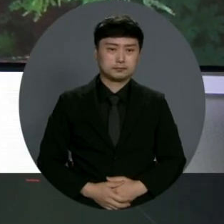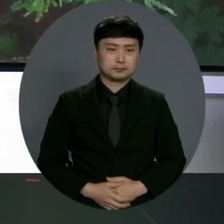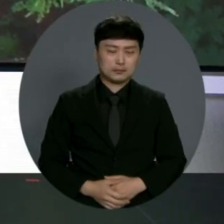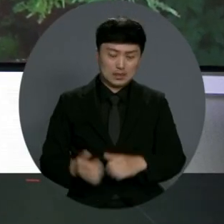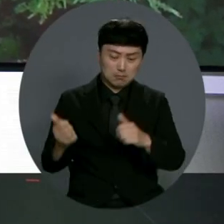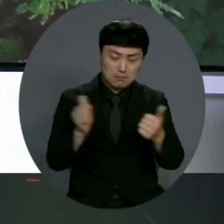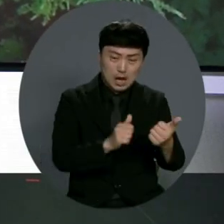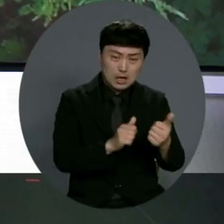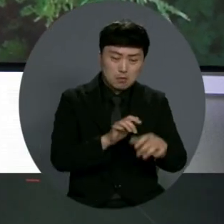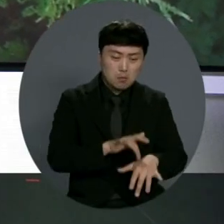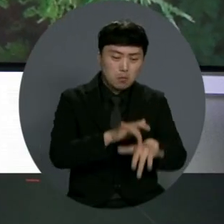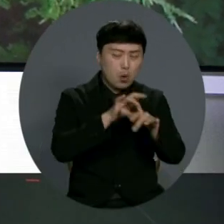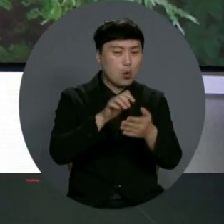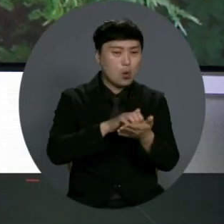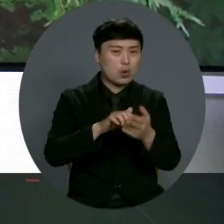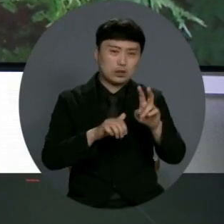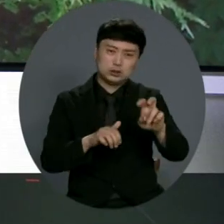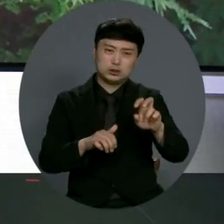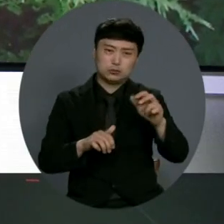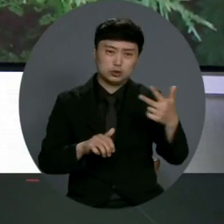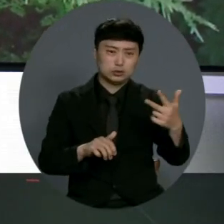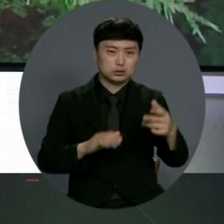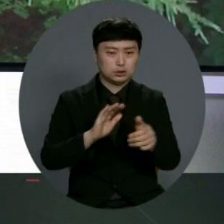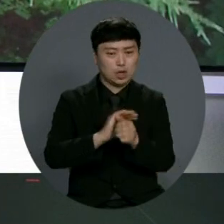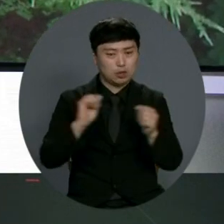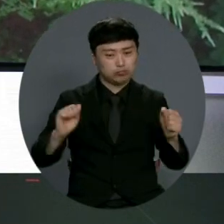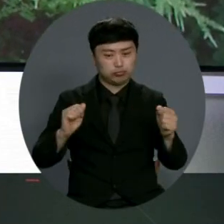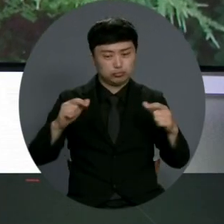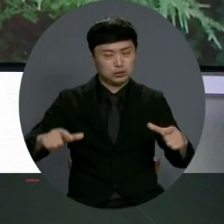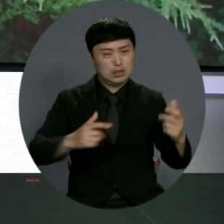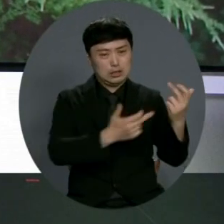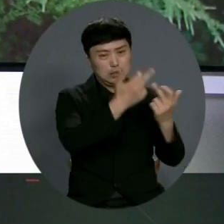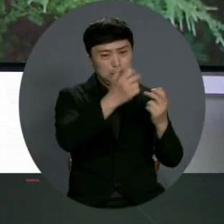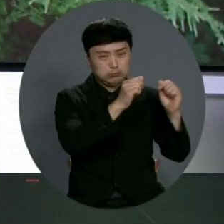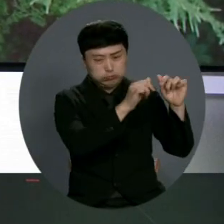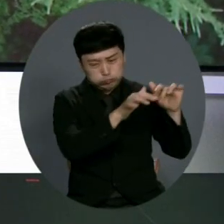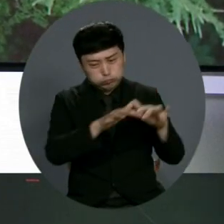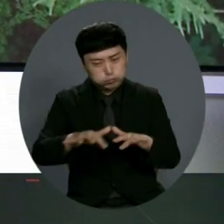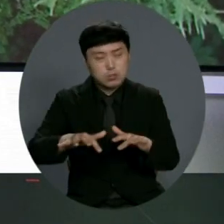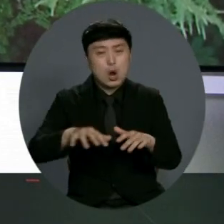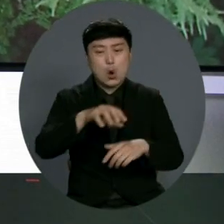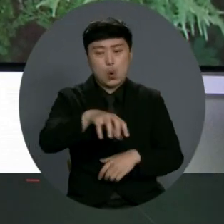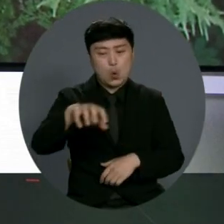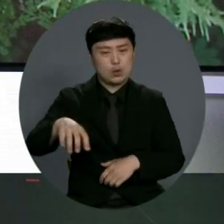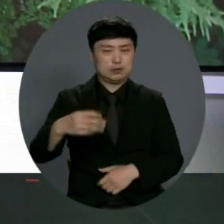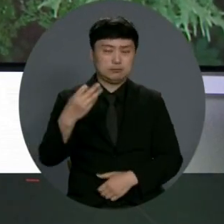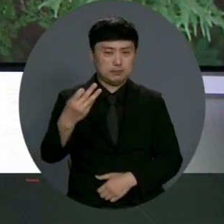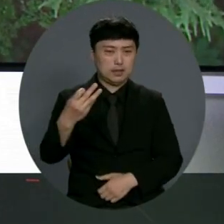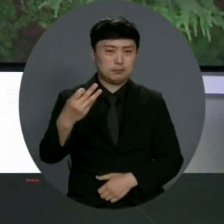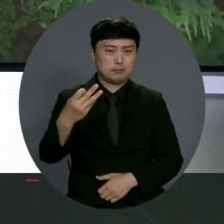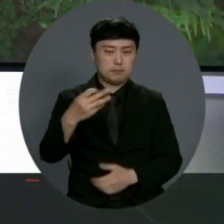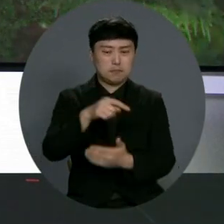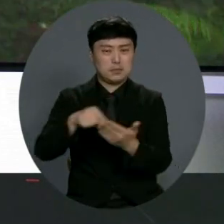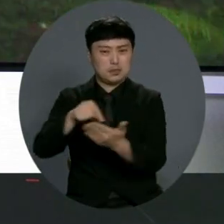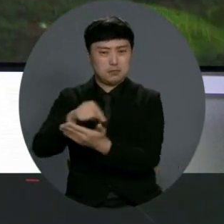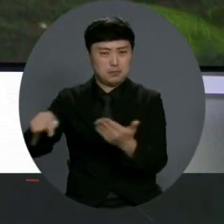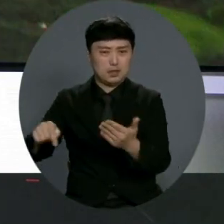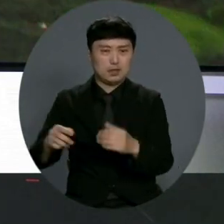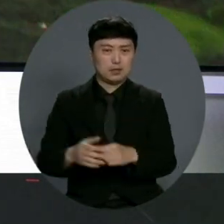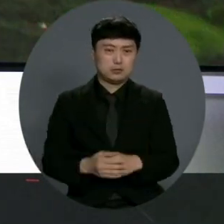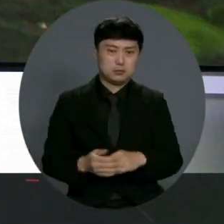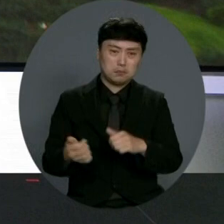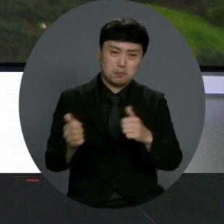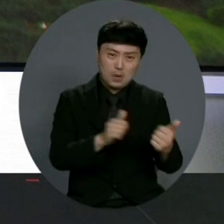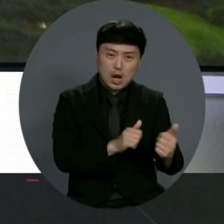27명의 사망자와 실종자가 나온 경북의 산사태는 모두 13곳에서 발생했습니다. 이 가운데 인명피해가